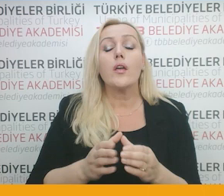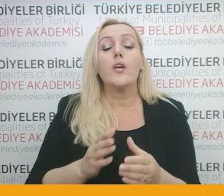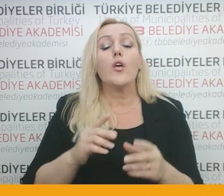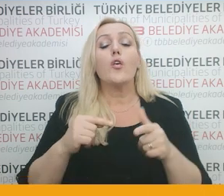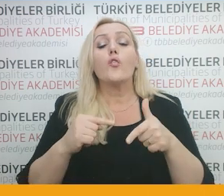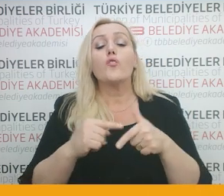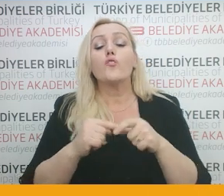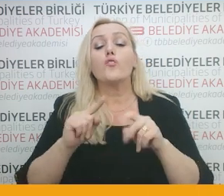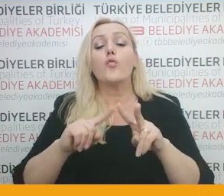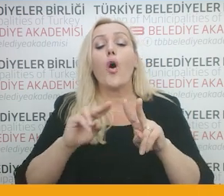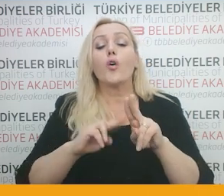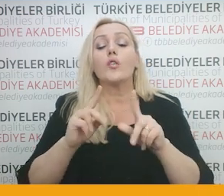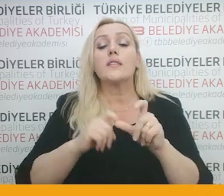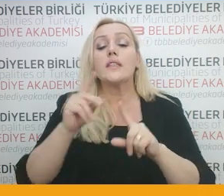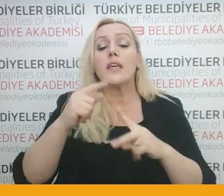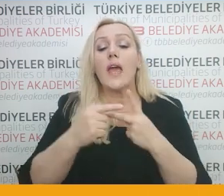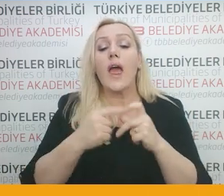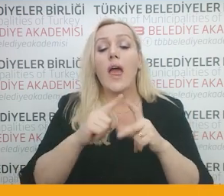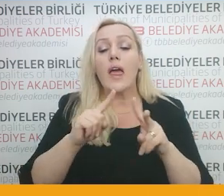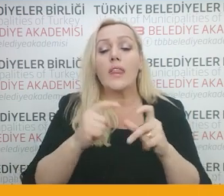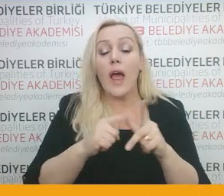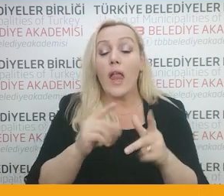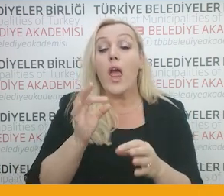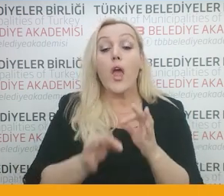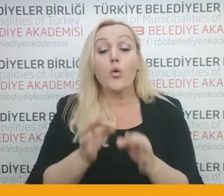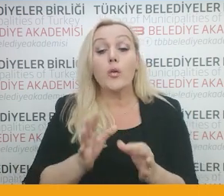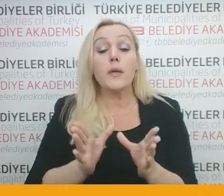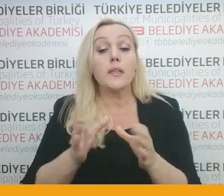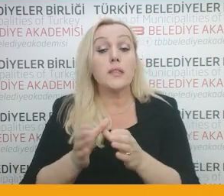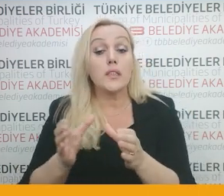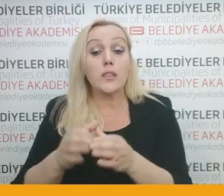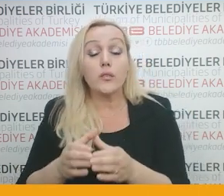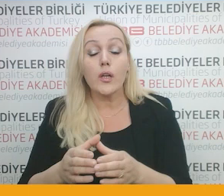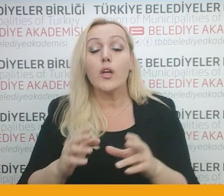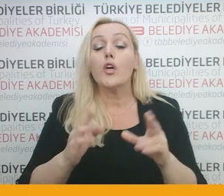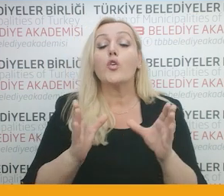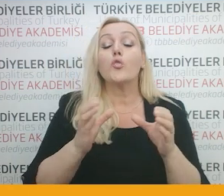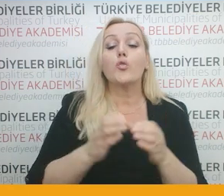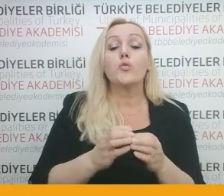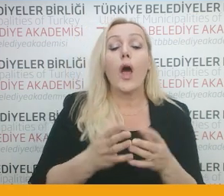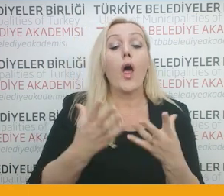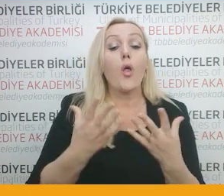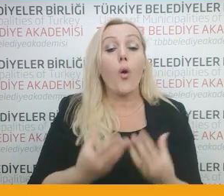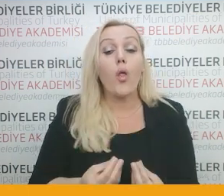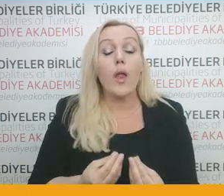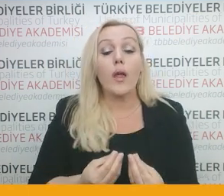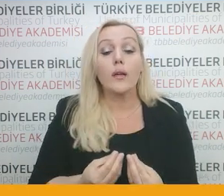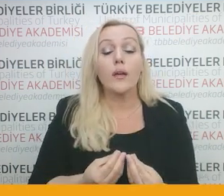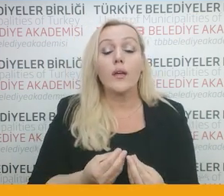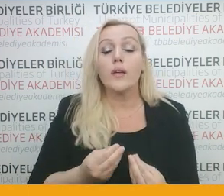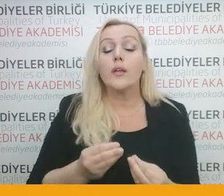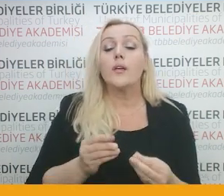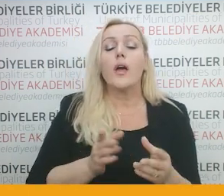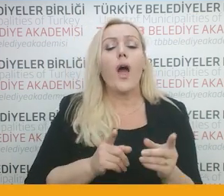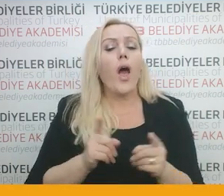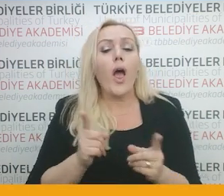sınıflandırma, finansman tipi sınıflandırma ve ekonomik sınıflandırmalar oluşmaktadır diyor. Kurumsal sınıflandırma arkadaşlar hangi